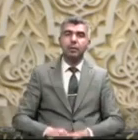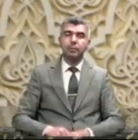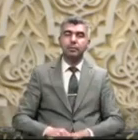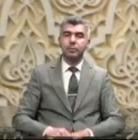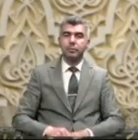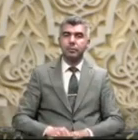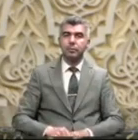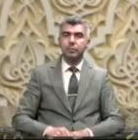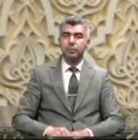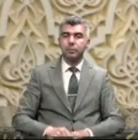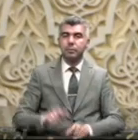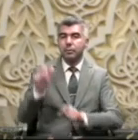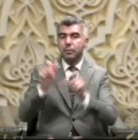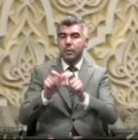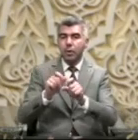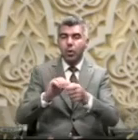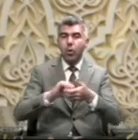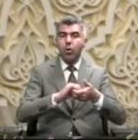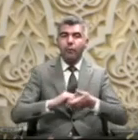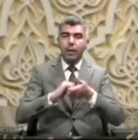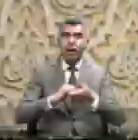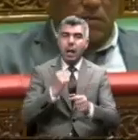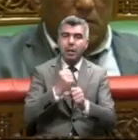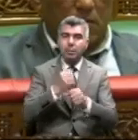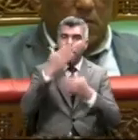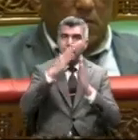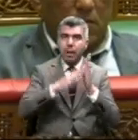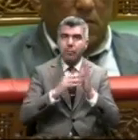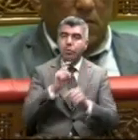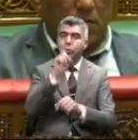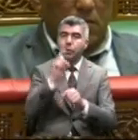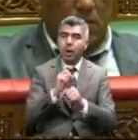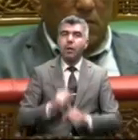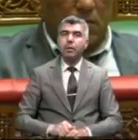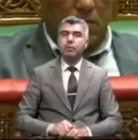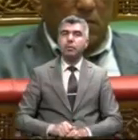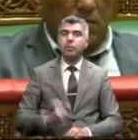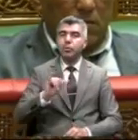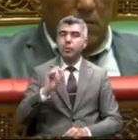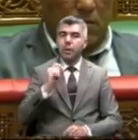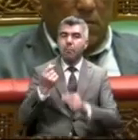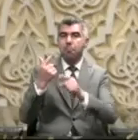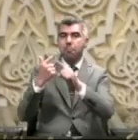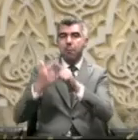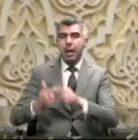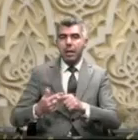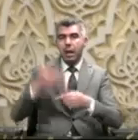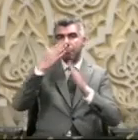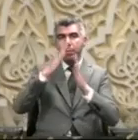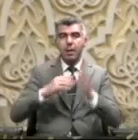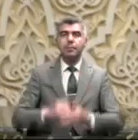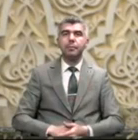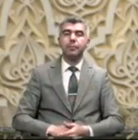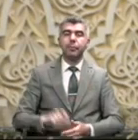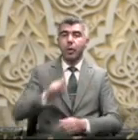افراد مجموعه الكونفدراليه الديمقراطيه للشغل سيد الوزير نسائلكم حول حول وضعيه الماليه العموميه السؤال